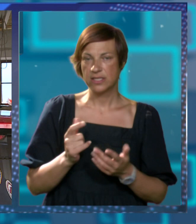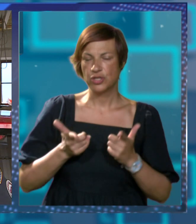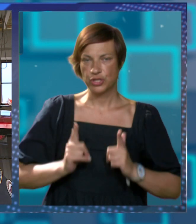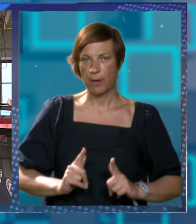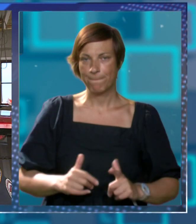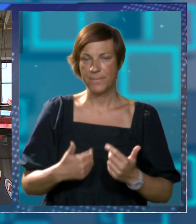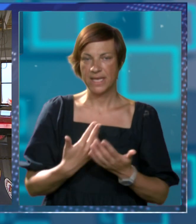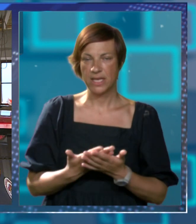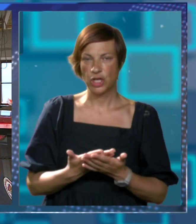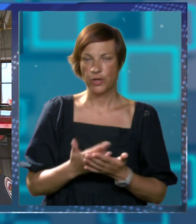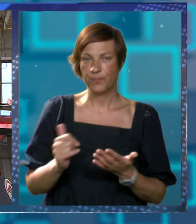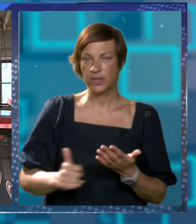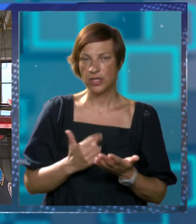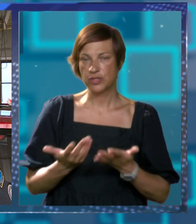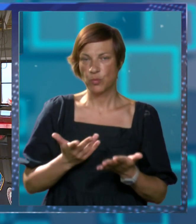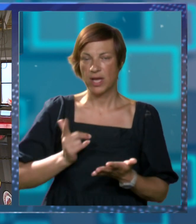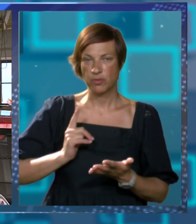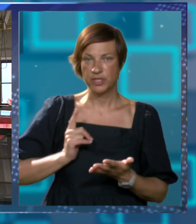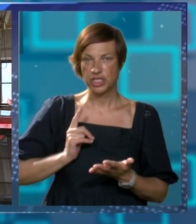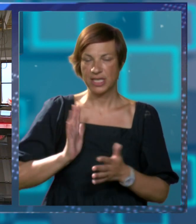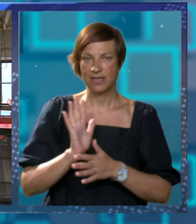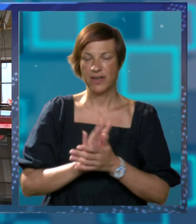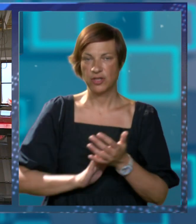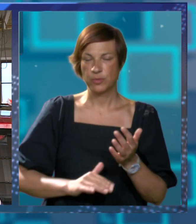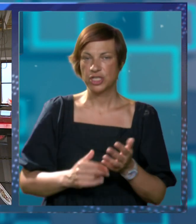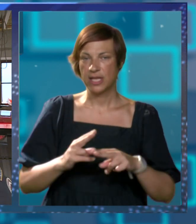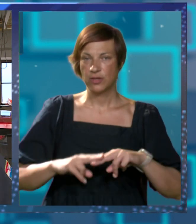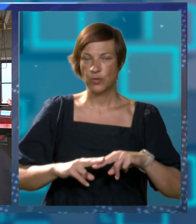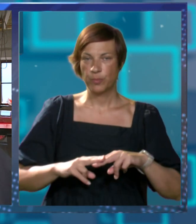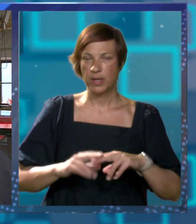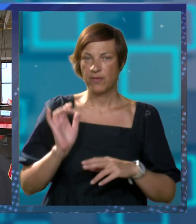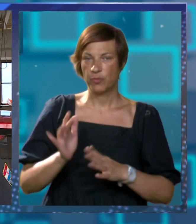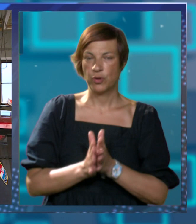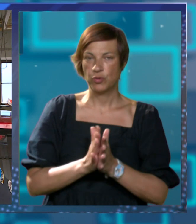relativno mirno, tako da još smo u nekom iščekivanju i početku prave